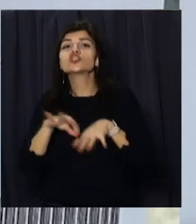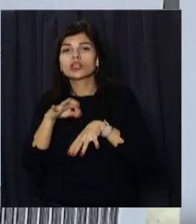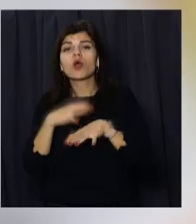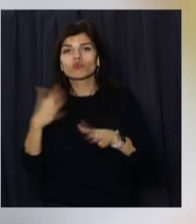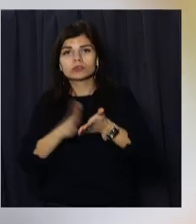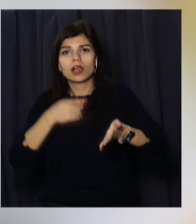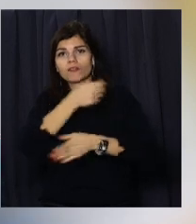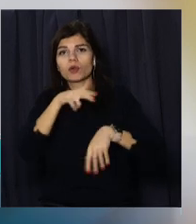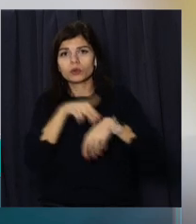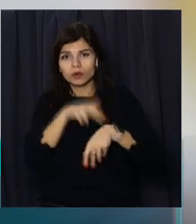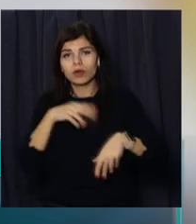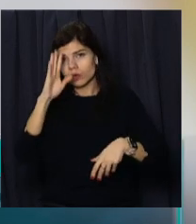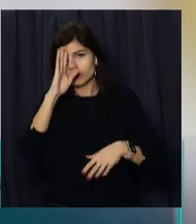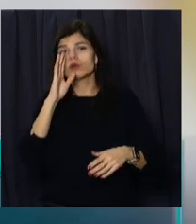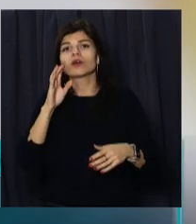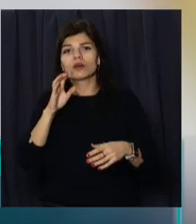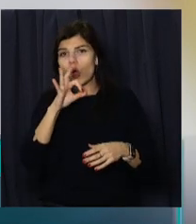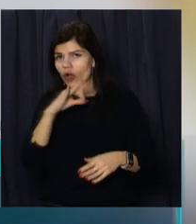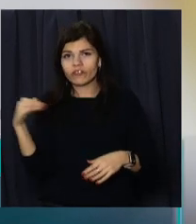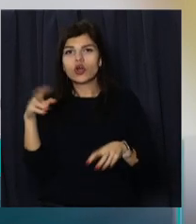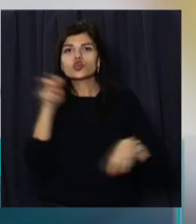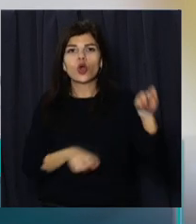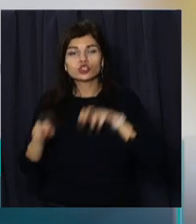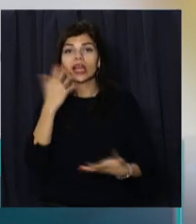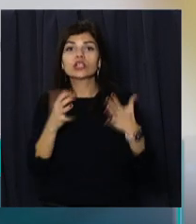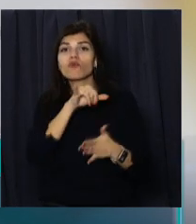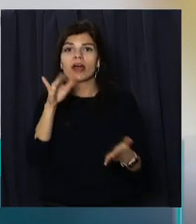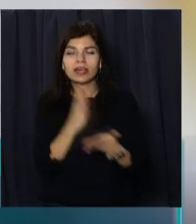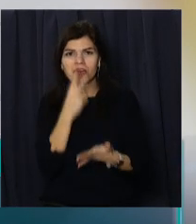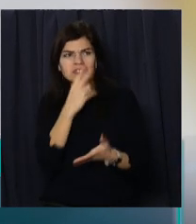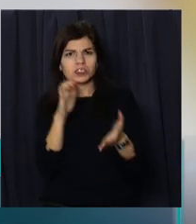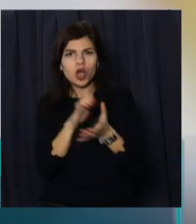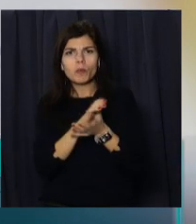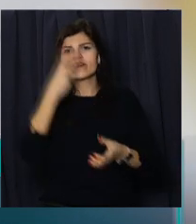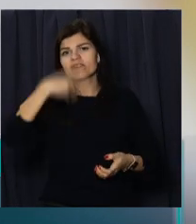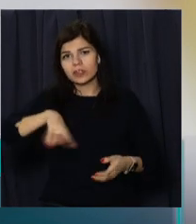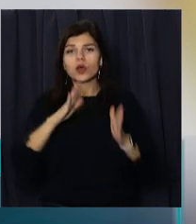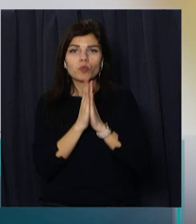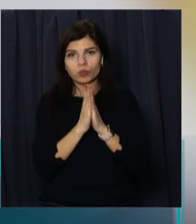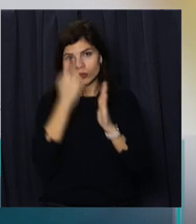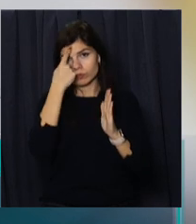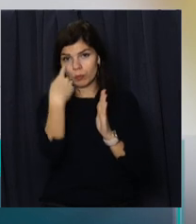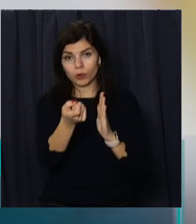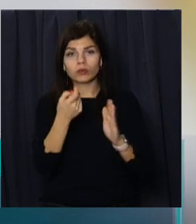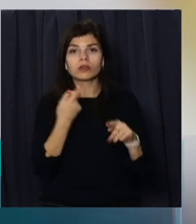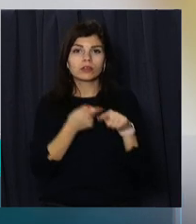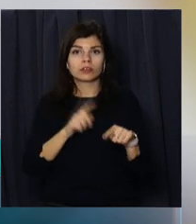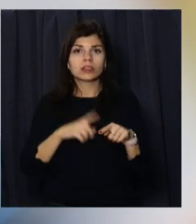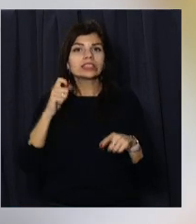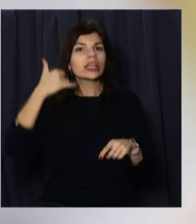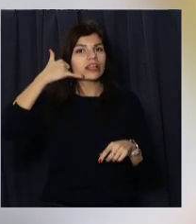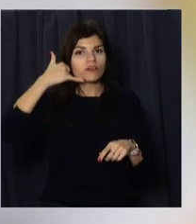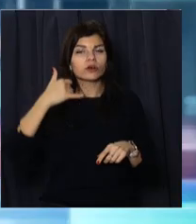офіційно в розшуку. Якщо маєте будь-яку інформацію про місце знаходження Геннадія Бехтера, повідомте за телефонами, що бачите